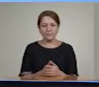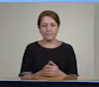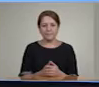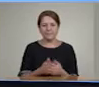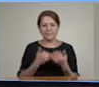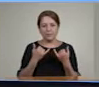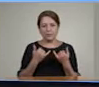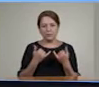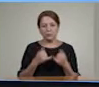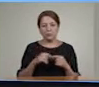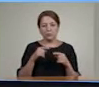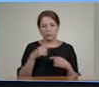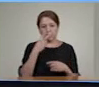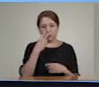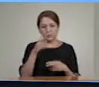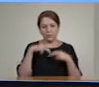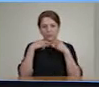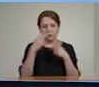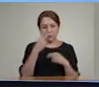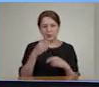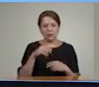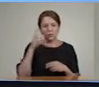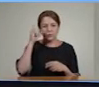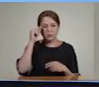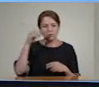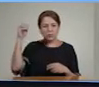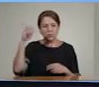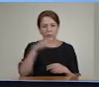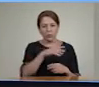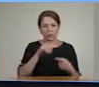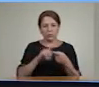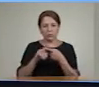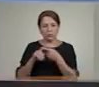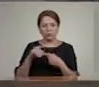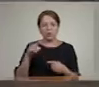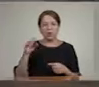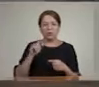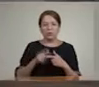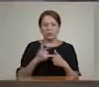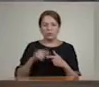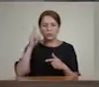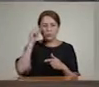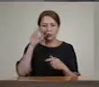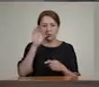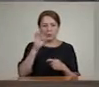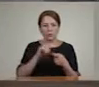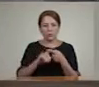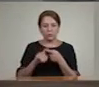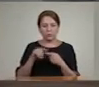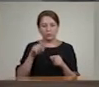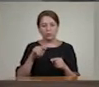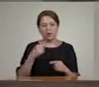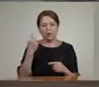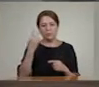Endi esa mana bunga e'tibor bering. Sonni 0 ga qo'shish yoki 0 ni songa qo'shish. Buni siz boshlang'ich sinfda ham